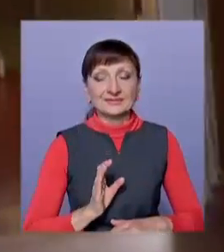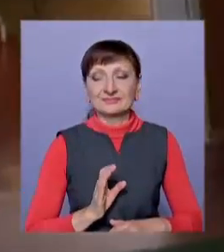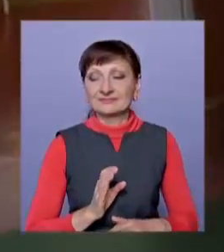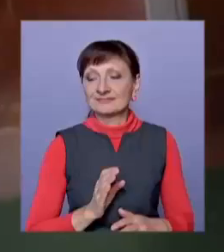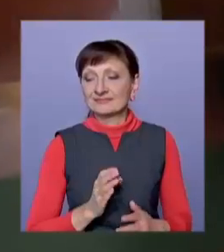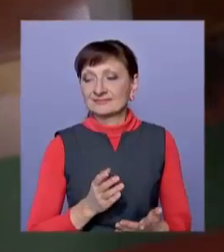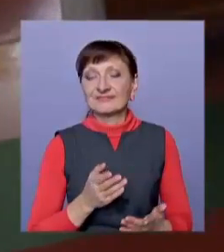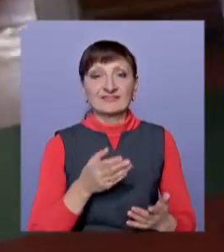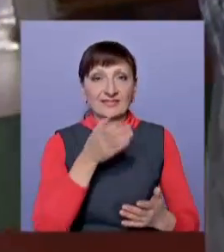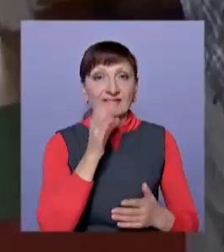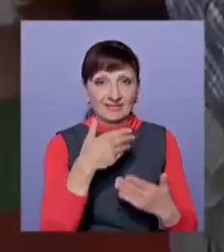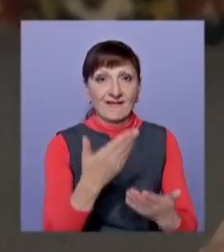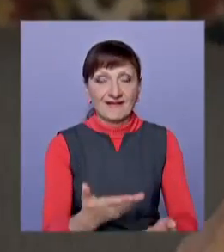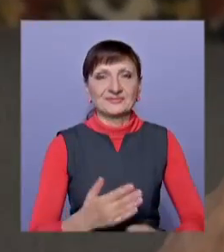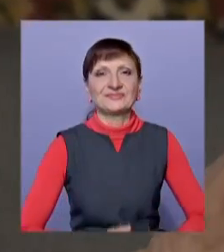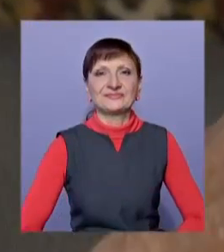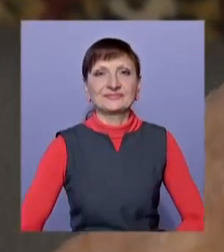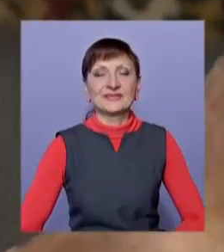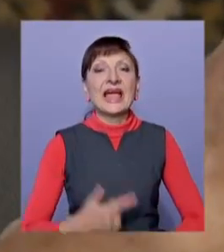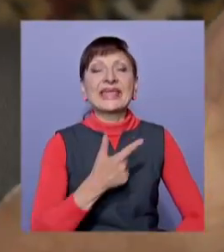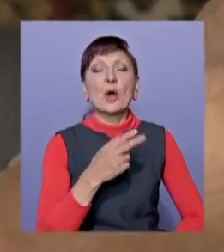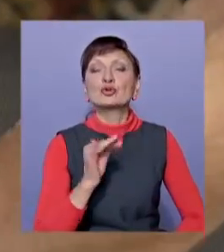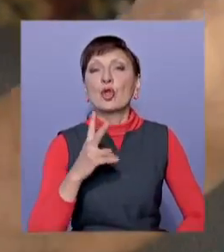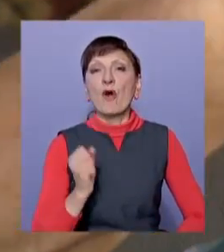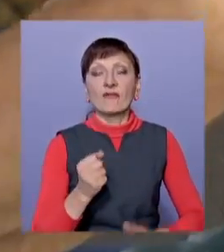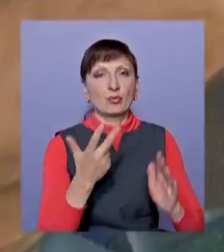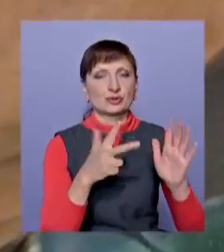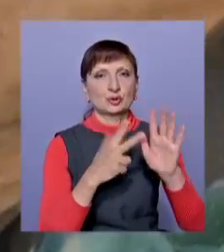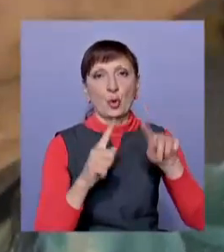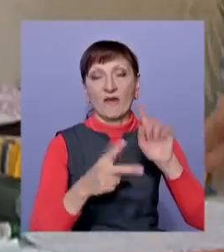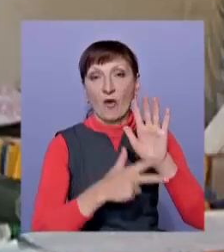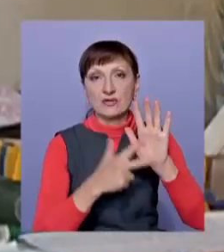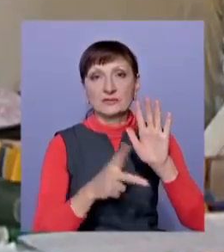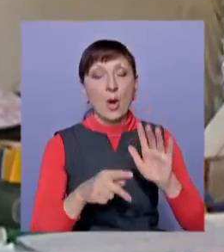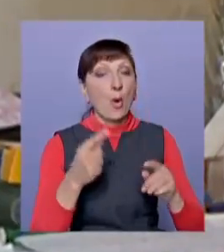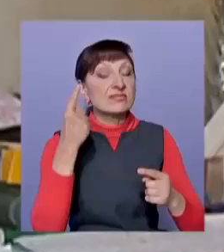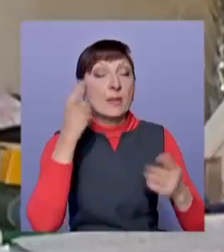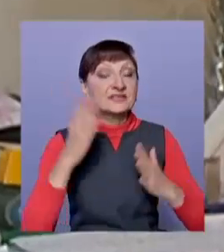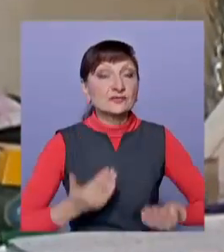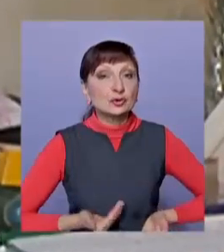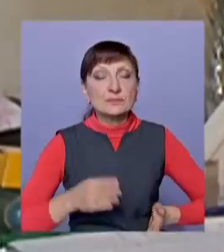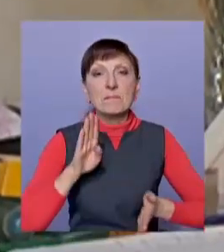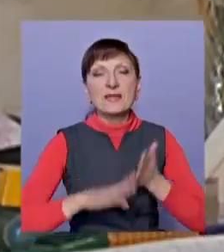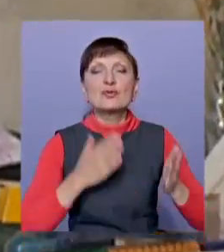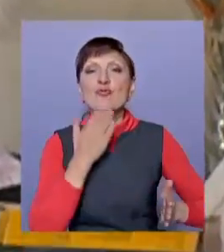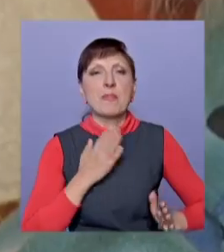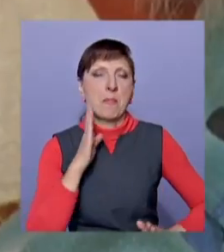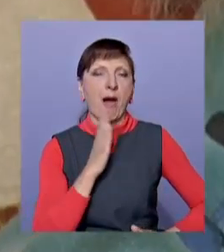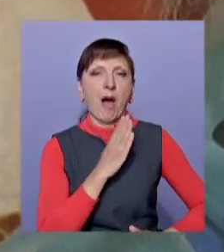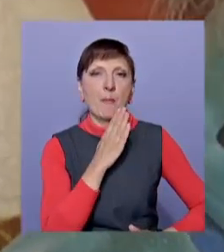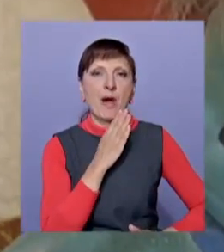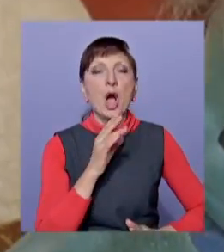красивой чашечкой. Геннадию Корченко восьмой десяток, но он не представляет жизни без любимой мамы.